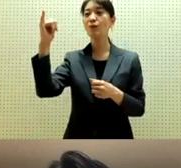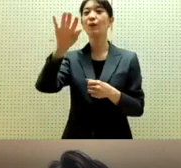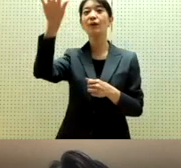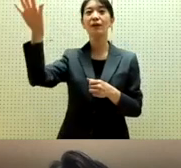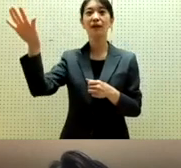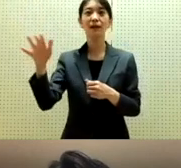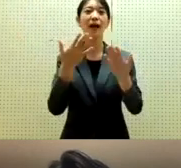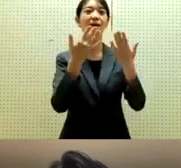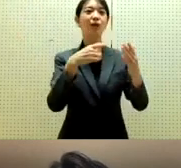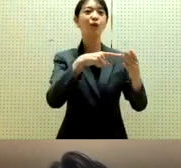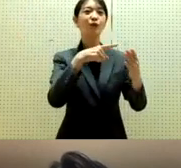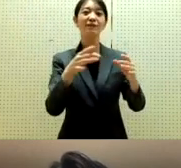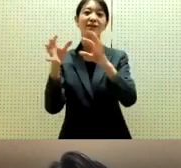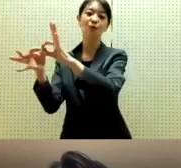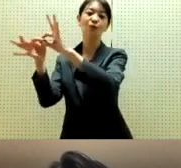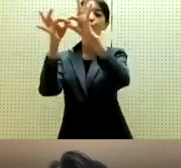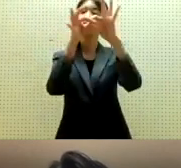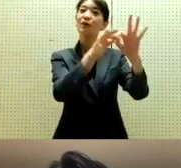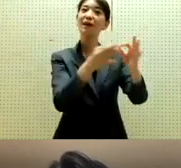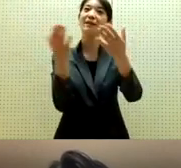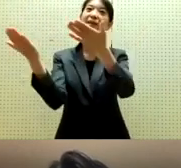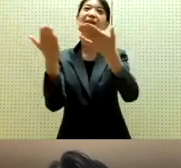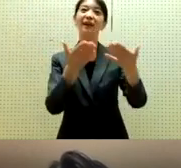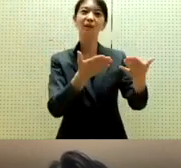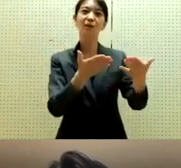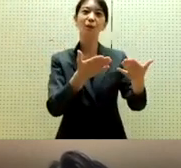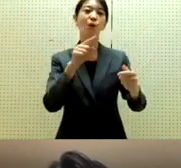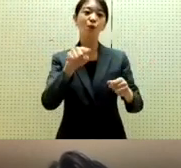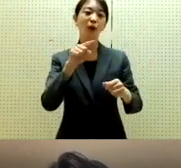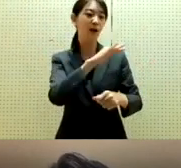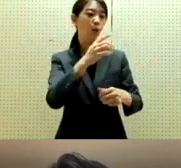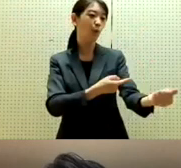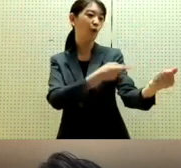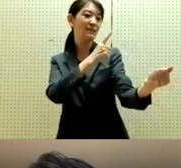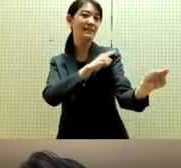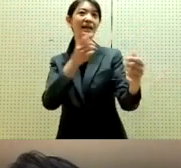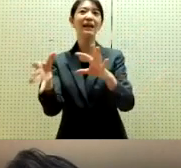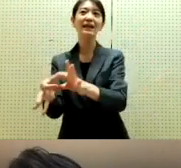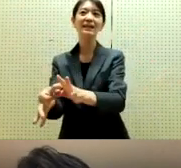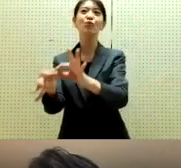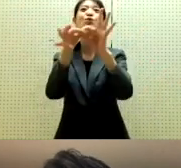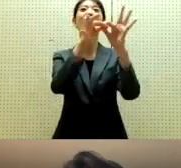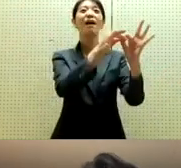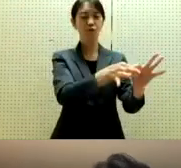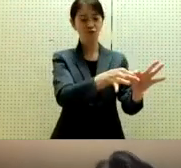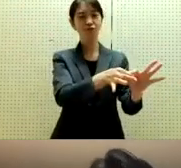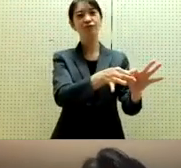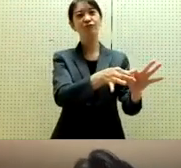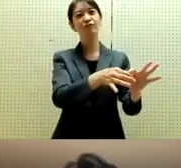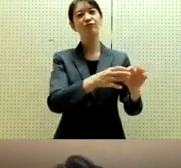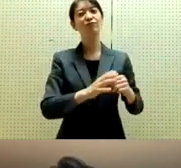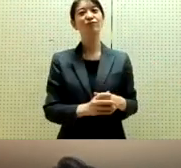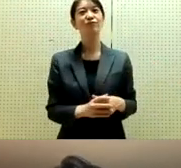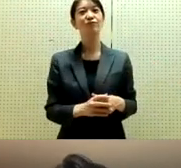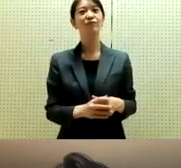届けていただけると、まあ、それが力になって子どもたちこのステップを上がっていけるのかなというふうに思ってます。で今の世